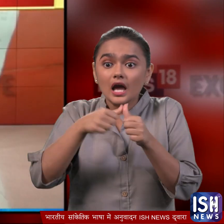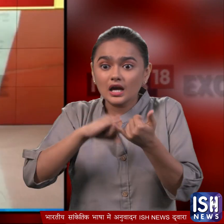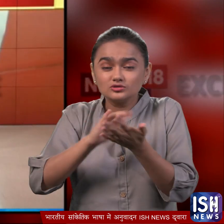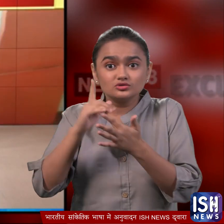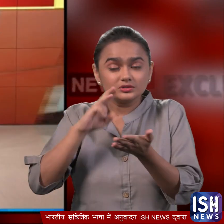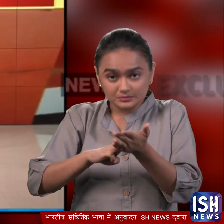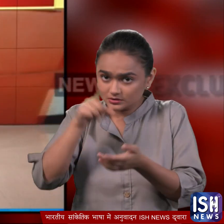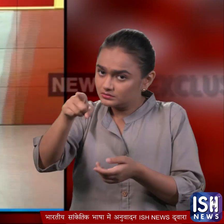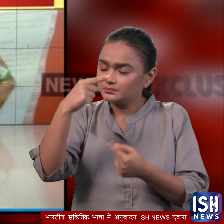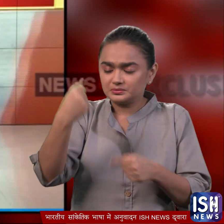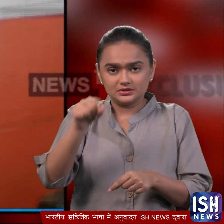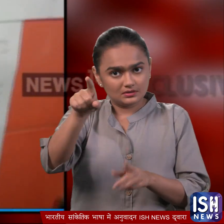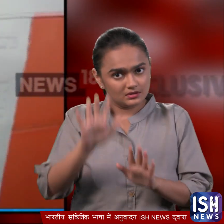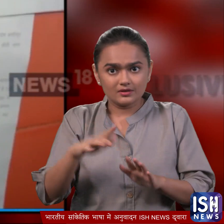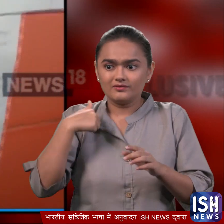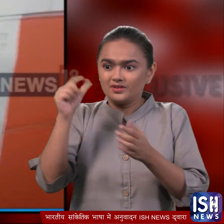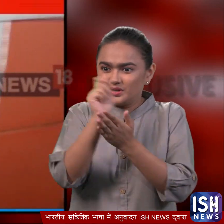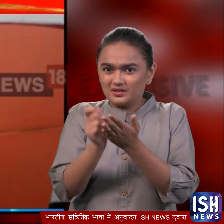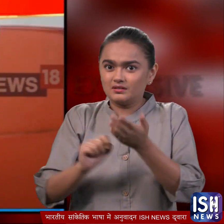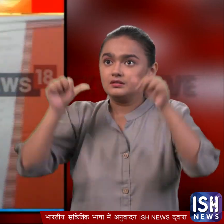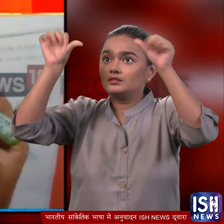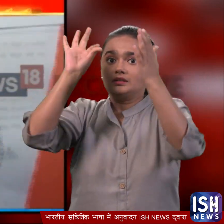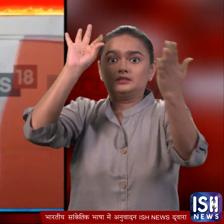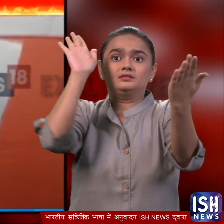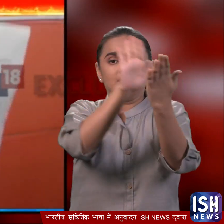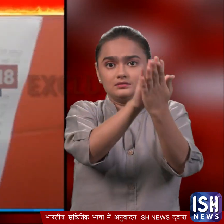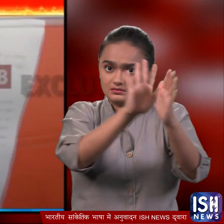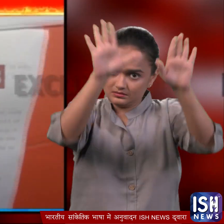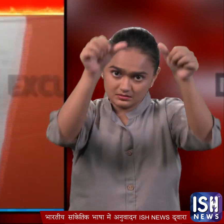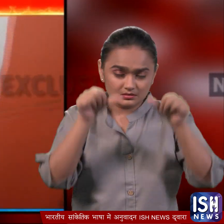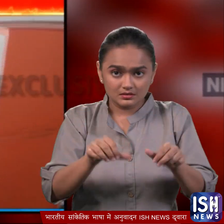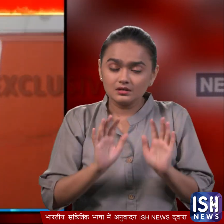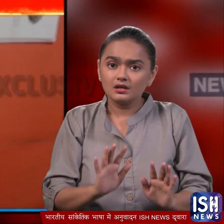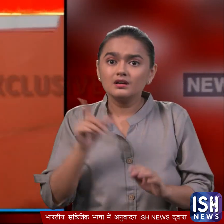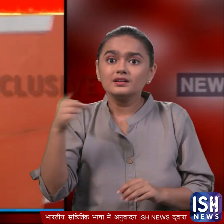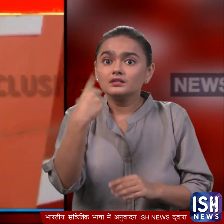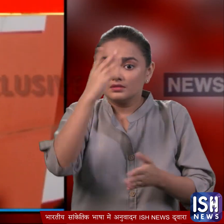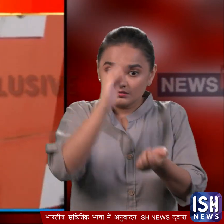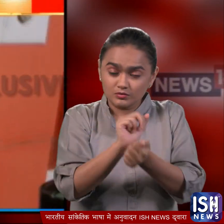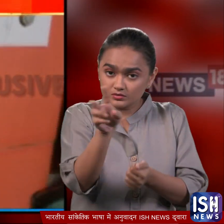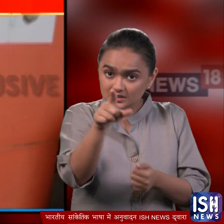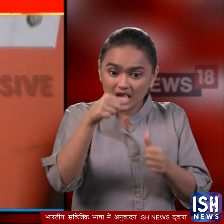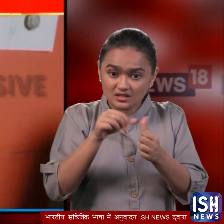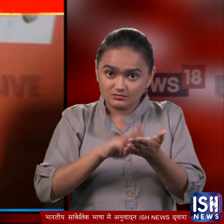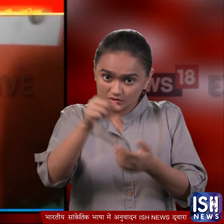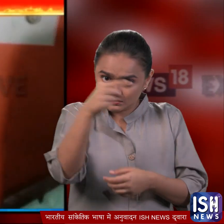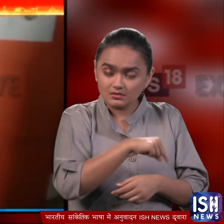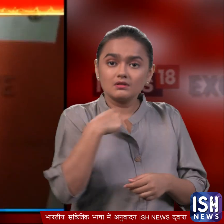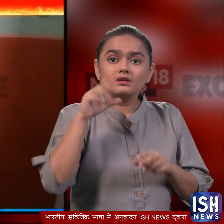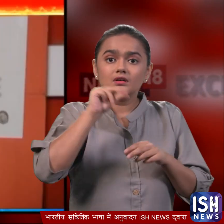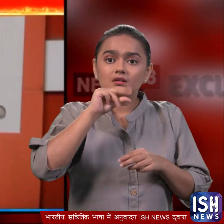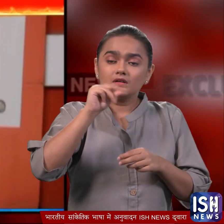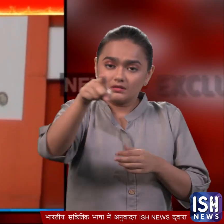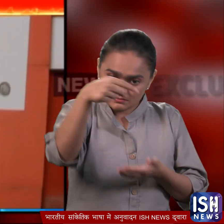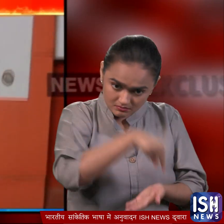आशीष मिश्रा आरोपी हैं और पुलिस ने उनके घर पर जो नोटिस चिपकाया उसमें लिखा गया कि आशीष मिश्रा पुलिस लाइन में हाजिर हों और अपना बयान